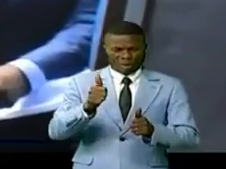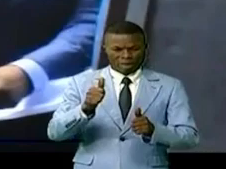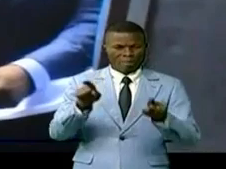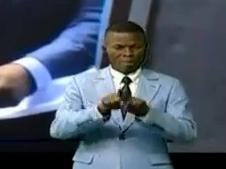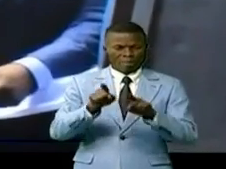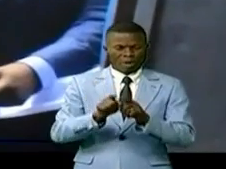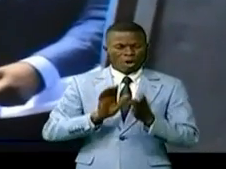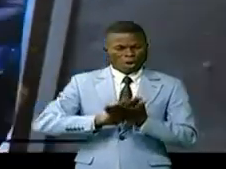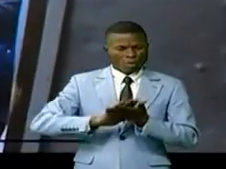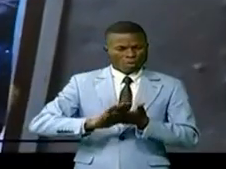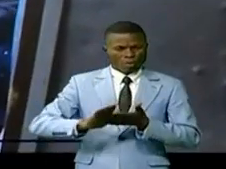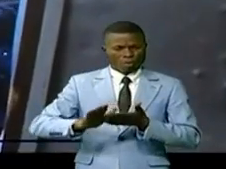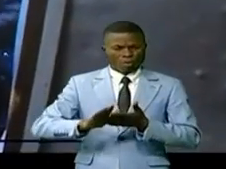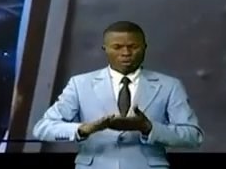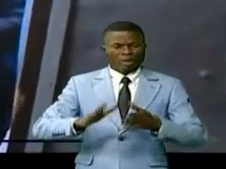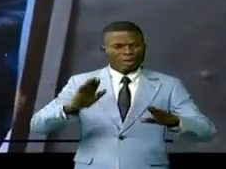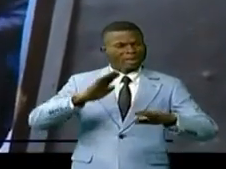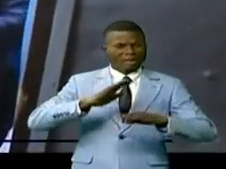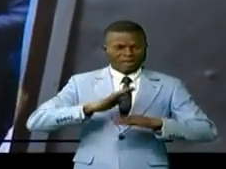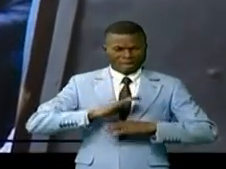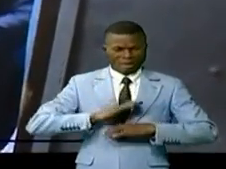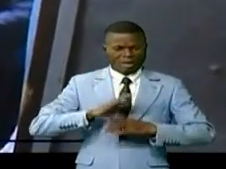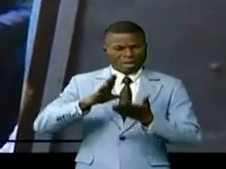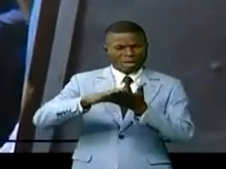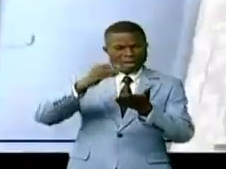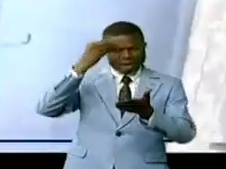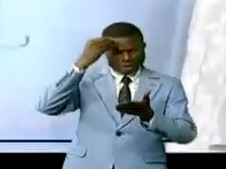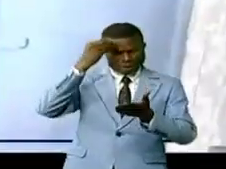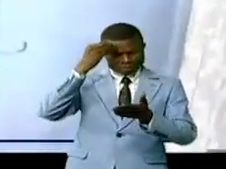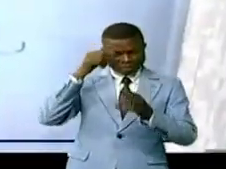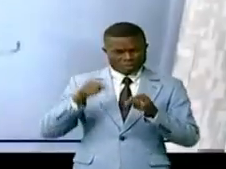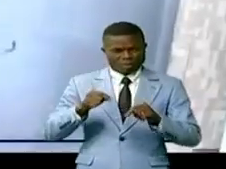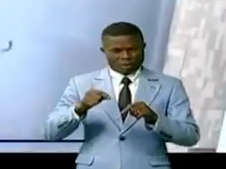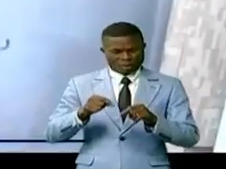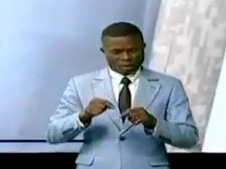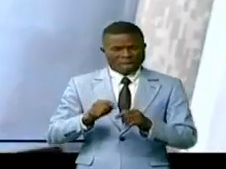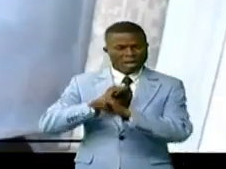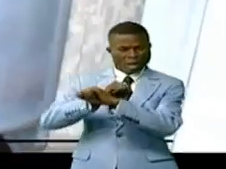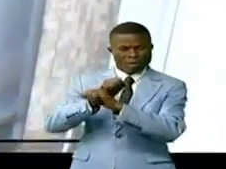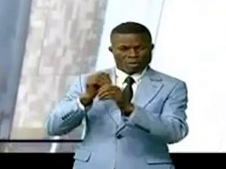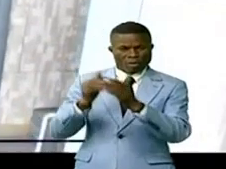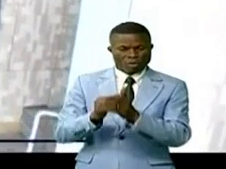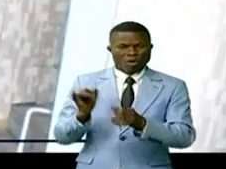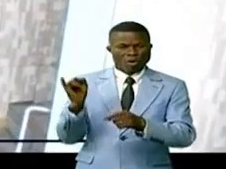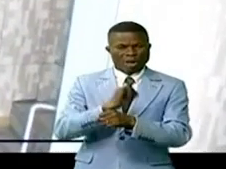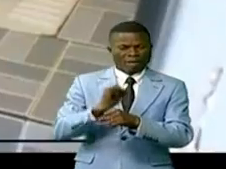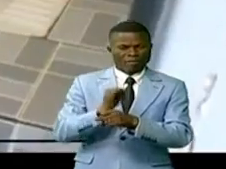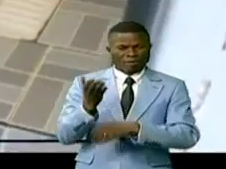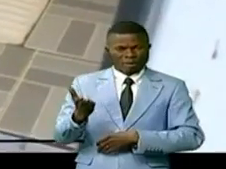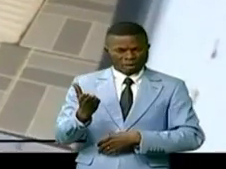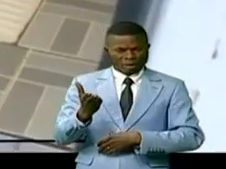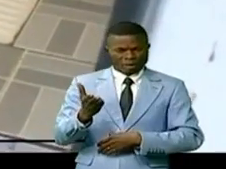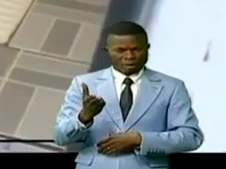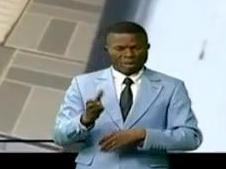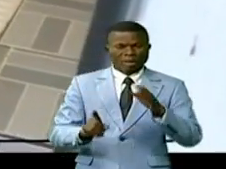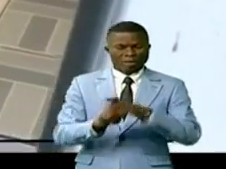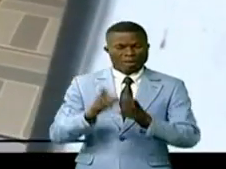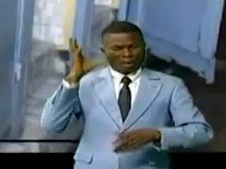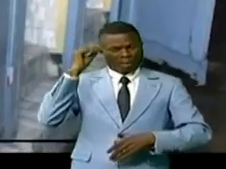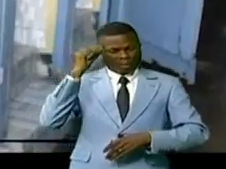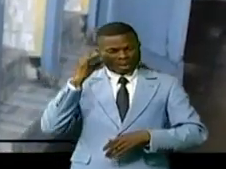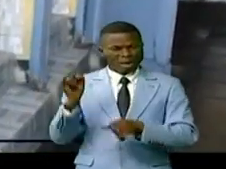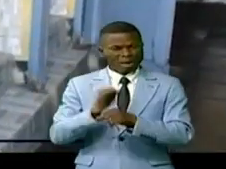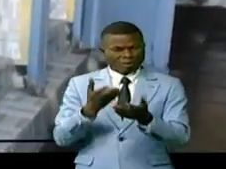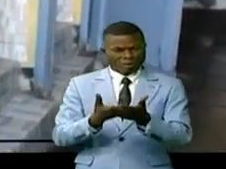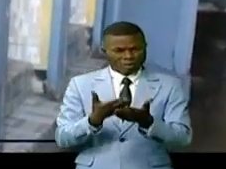d'hygiène. Un ouf de soulagement pour les élèves qui vont désormais mieux se protéger contre les infections et l'apparition des maladies infectieuses,